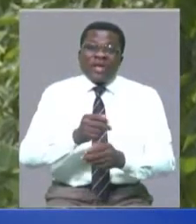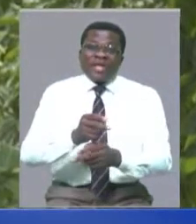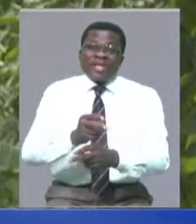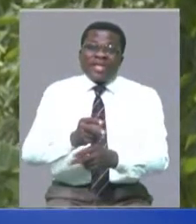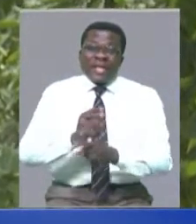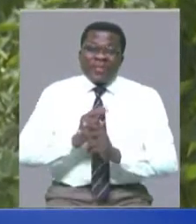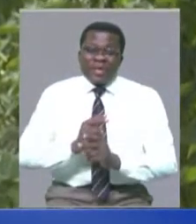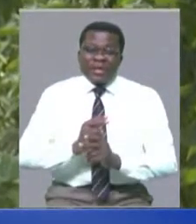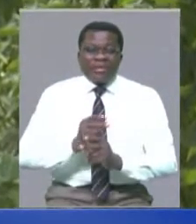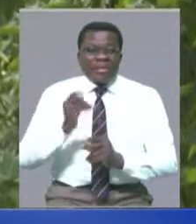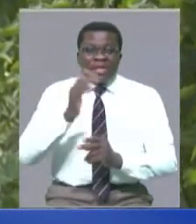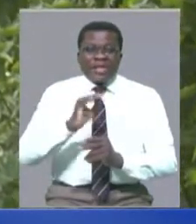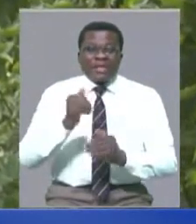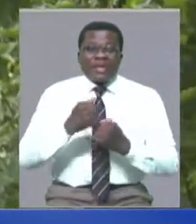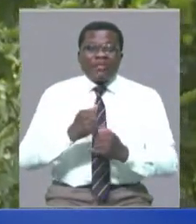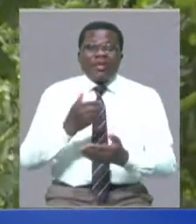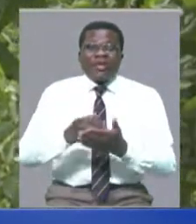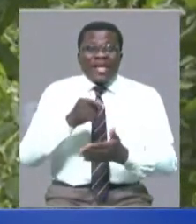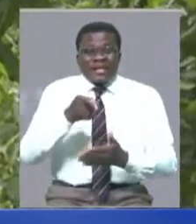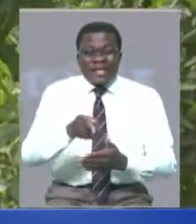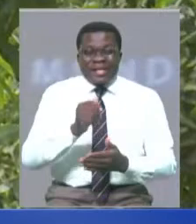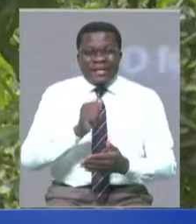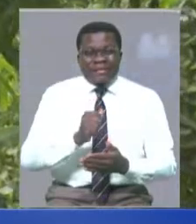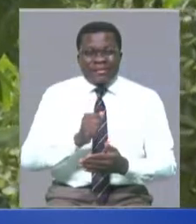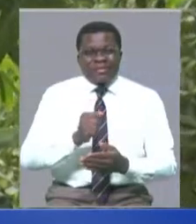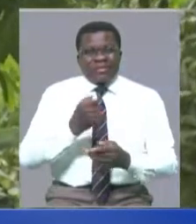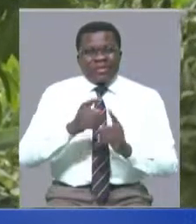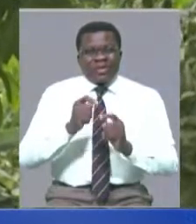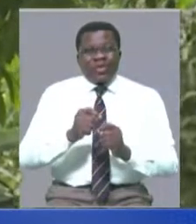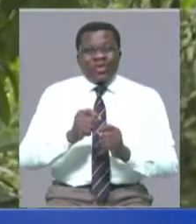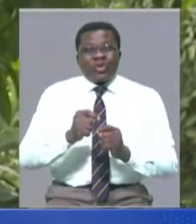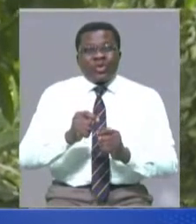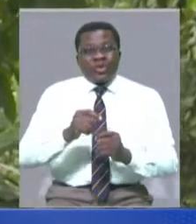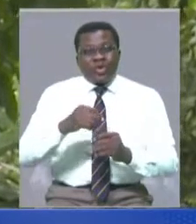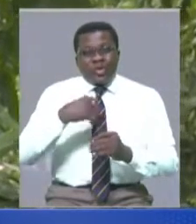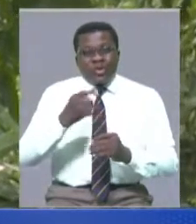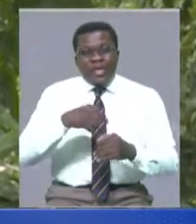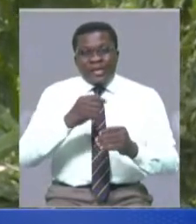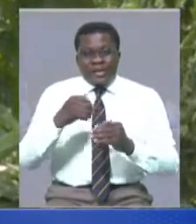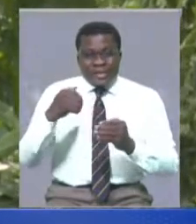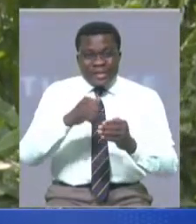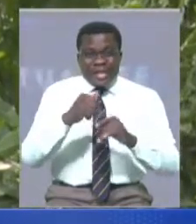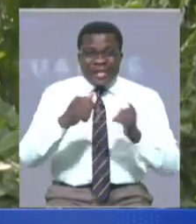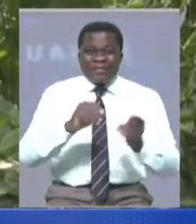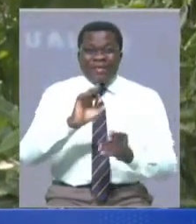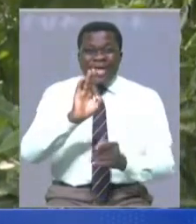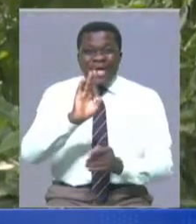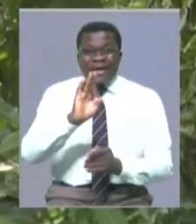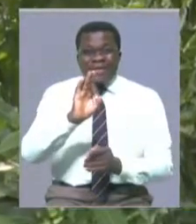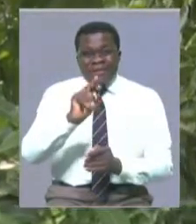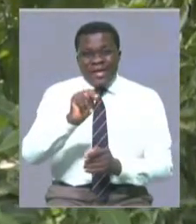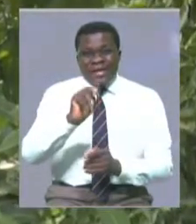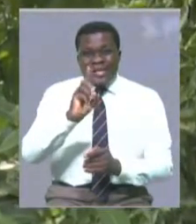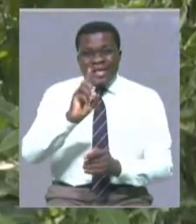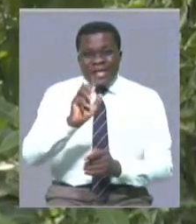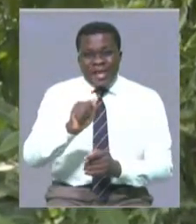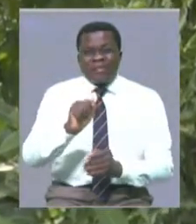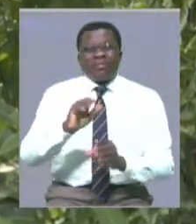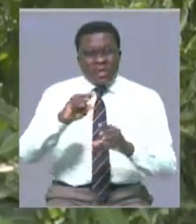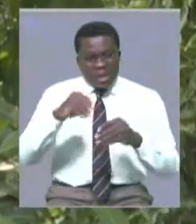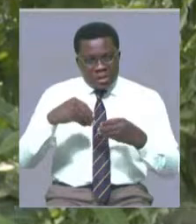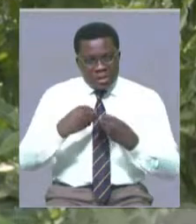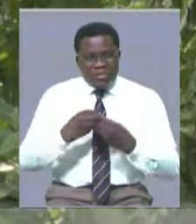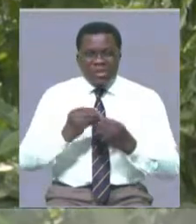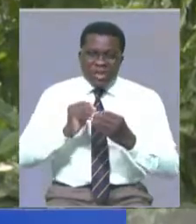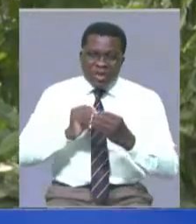mais il n'a jamais eu le montant qu'il souhaite. Donc on lui a proposé d'aller vers le FNDA et il a accepté. On l'a